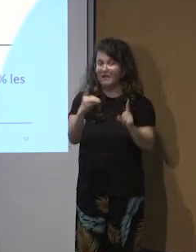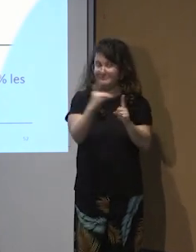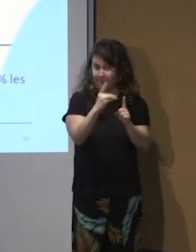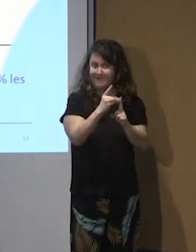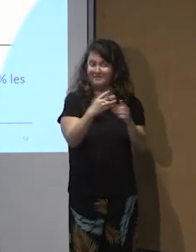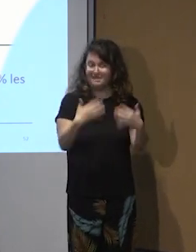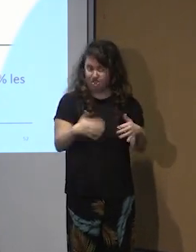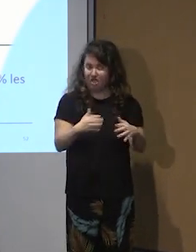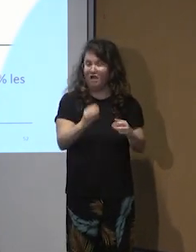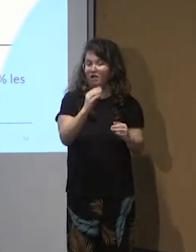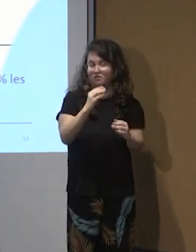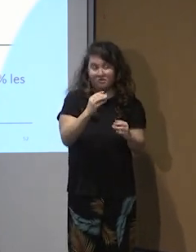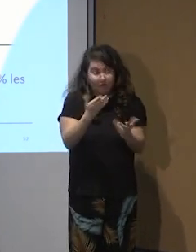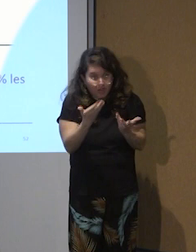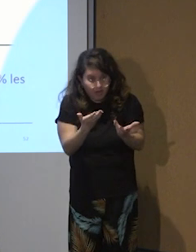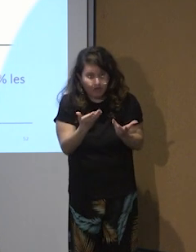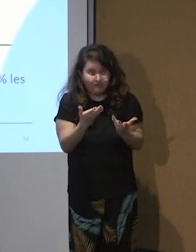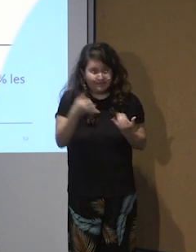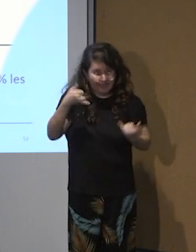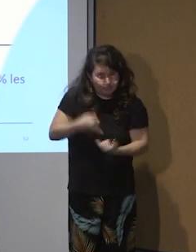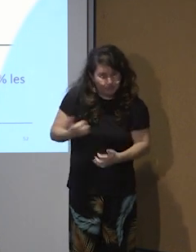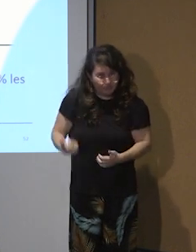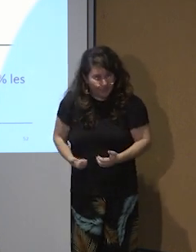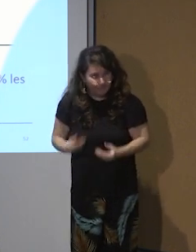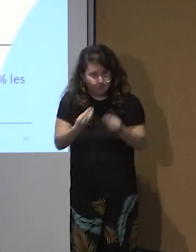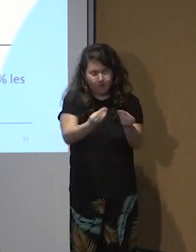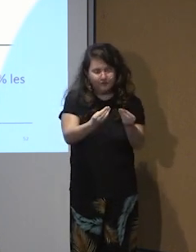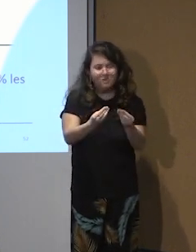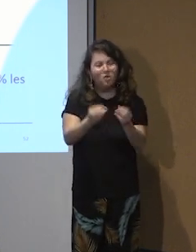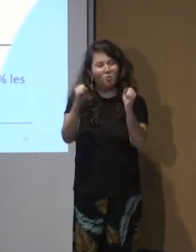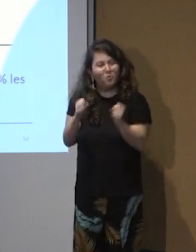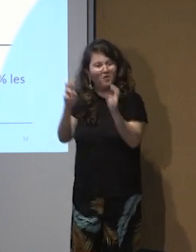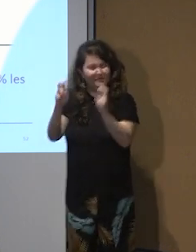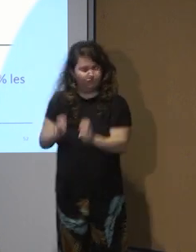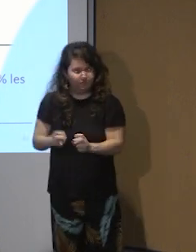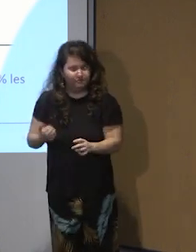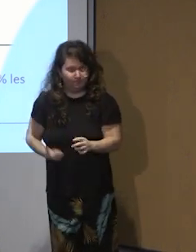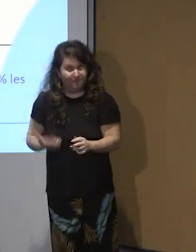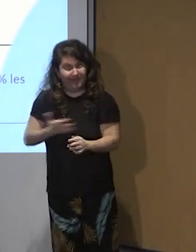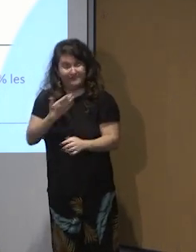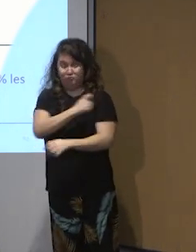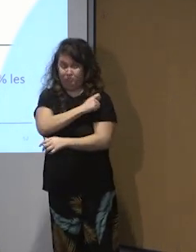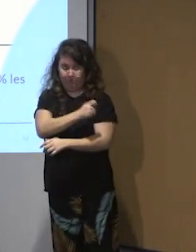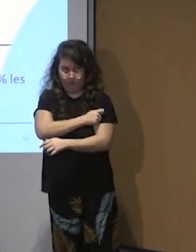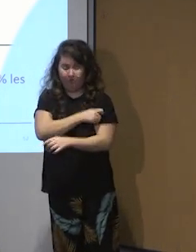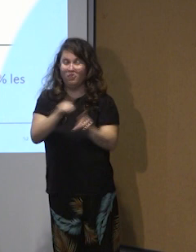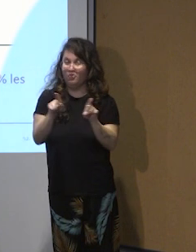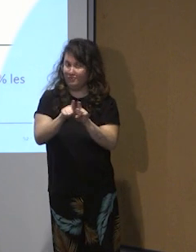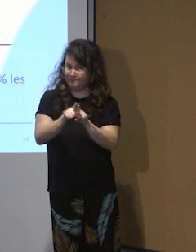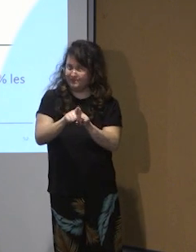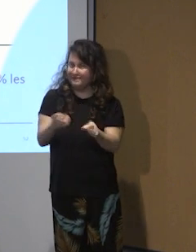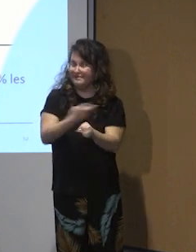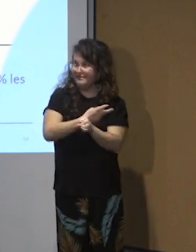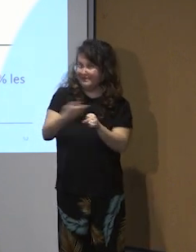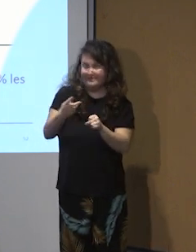passer à un traitement par insuline. Et puis également, on s'est rendu compte que ça limitait la progression du diabète. Ça diminue la mortalité cardiovasculaire